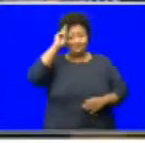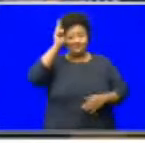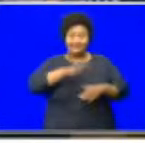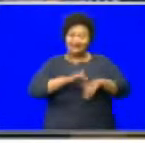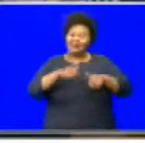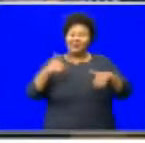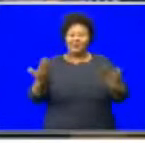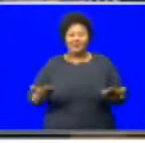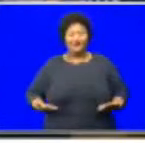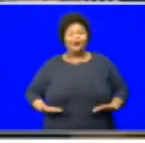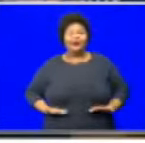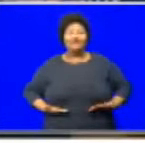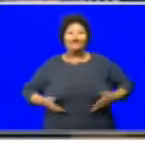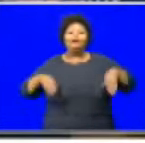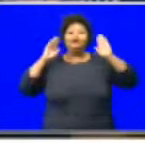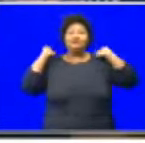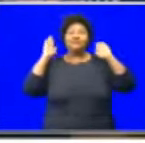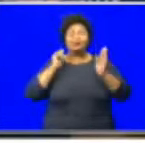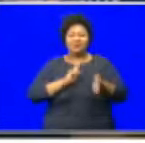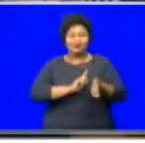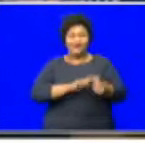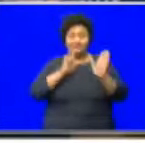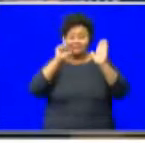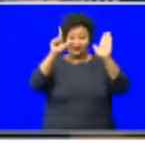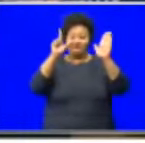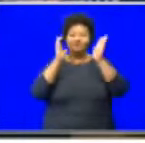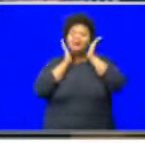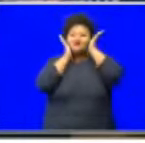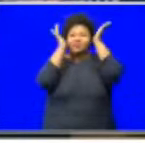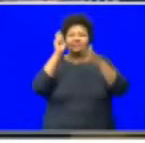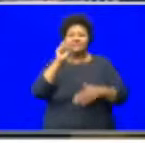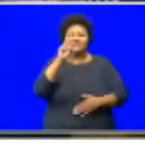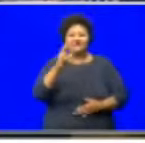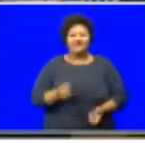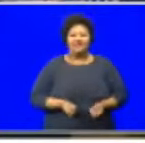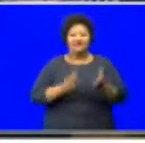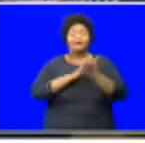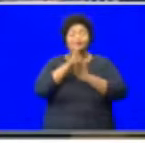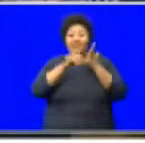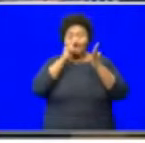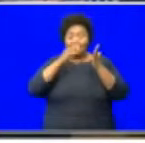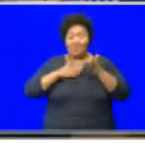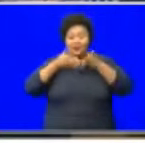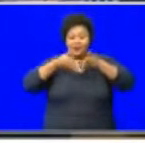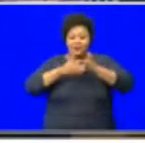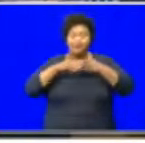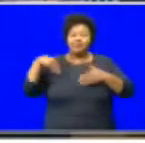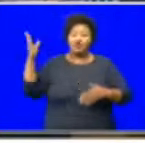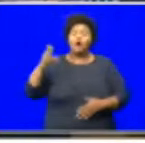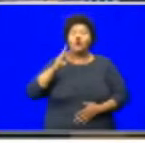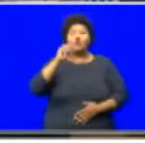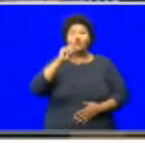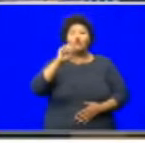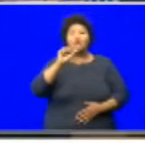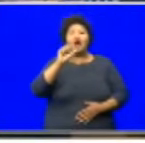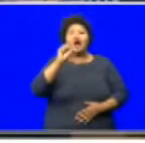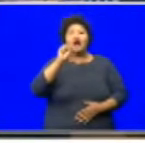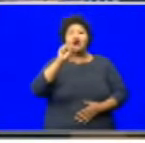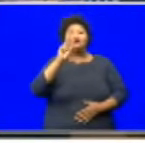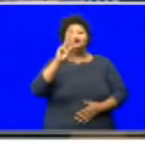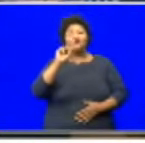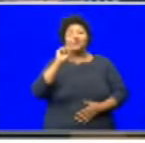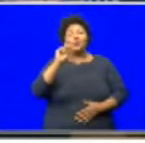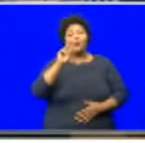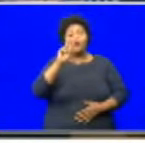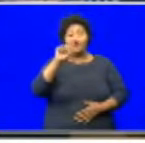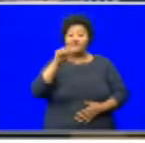Kujile masatla mahle ngelisondo asinibingelele siphinde sinamukele izindaba entsibe esikhombisa kusihlwa la ke Saturday TV kungiso sibuko semaSwati